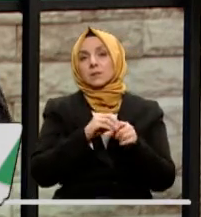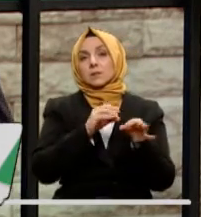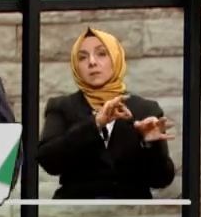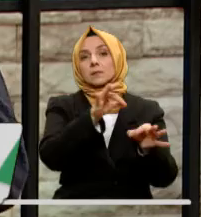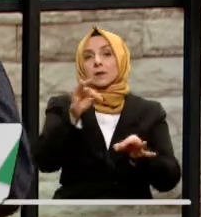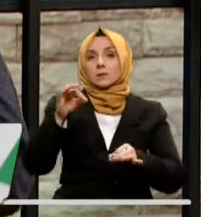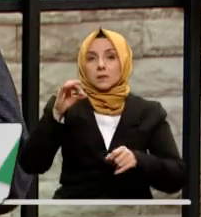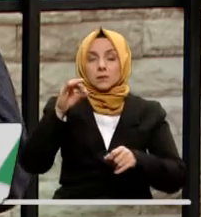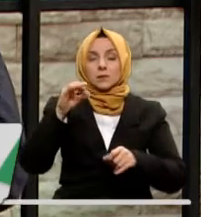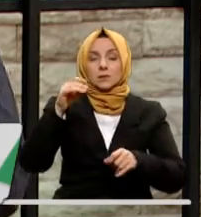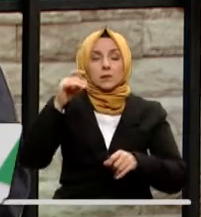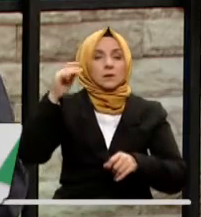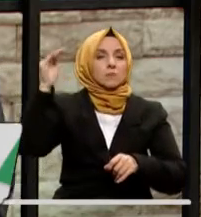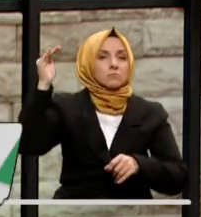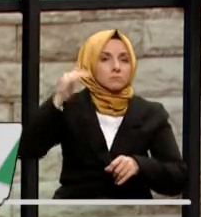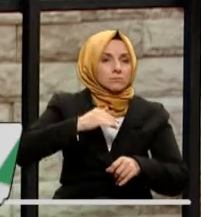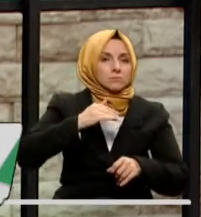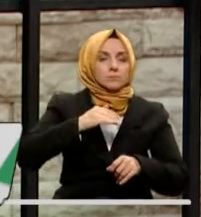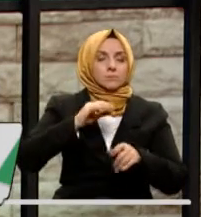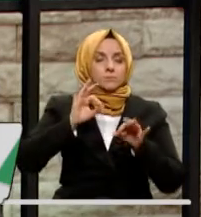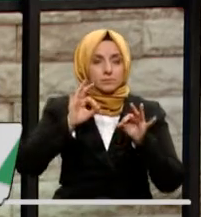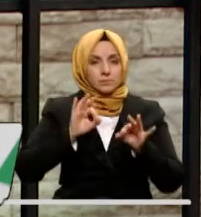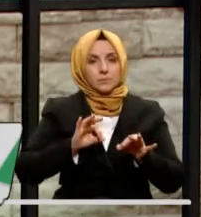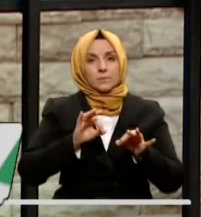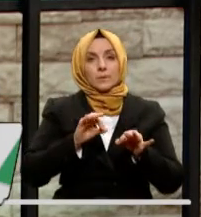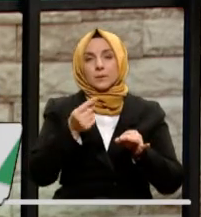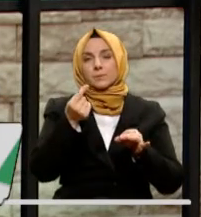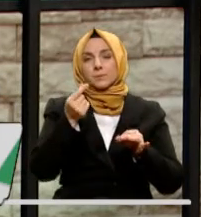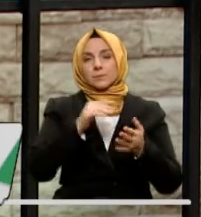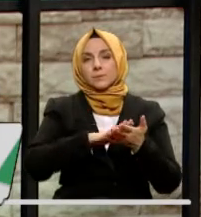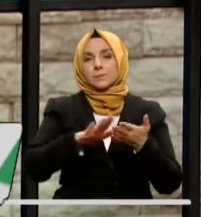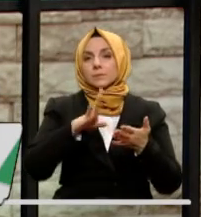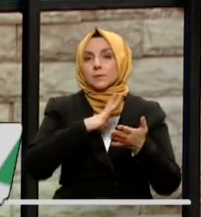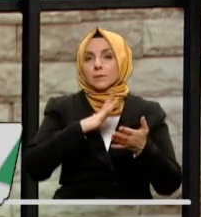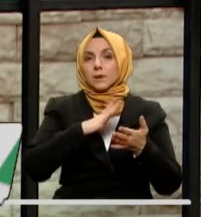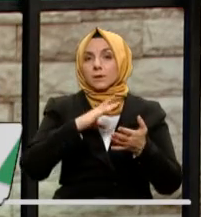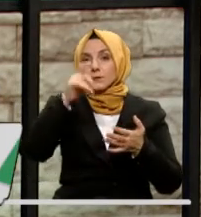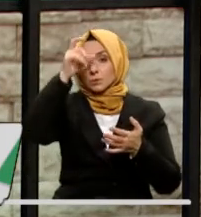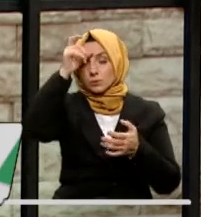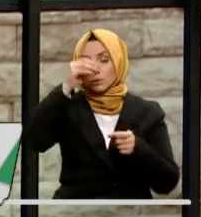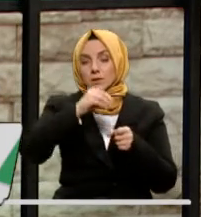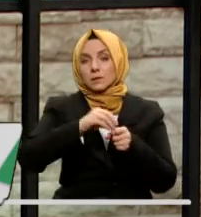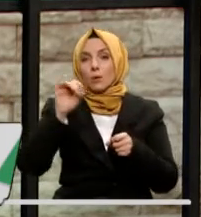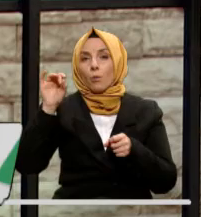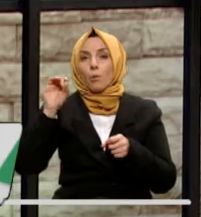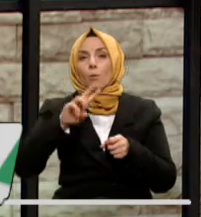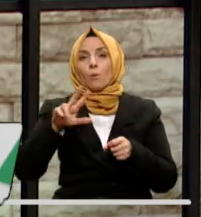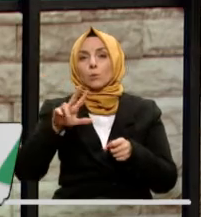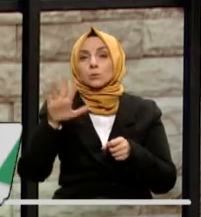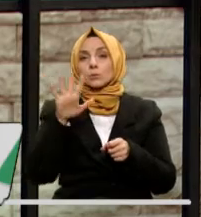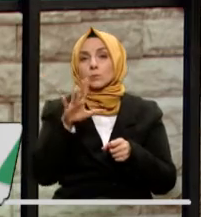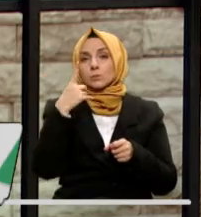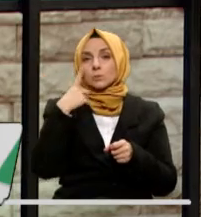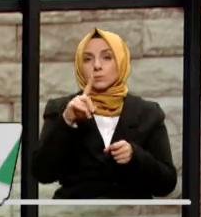noktada biraz Düzelme var Esasen ama Ülkesi yine 35 binlerde Biz kendimizi rahat hissetmek için